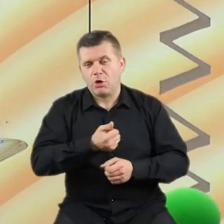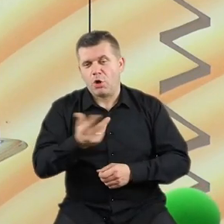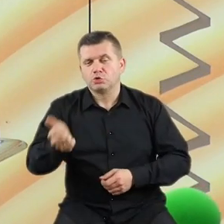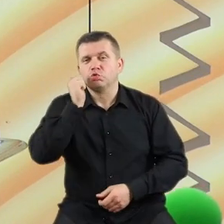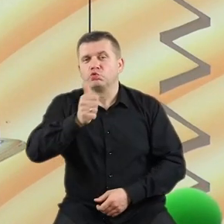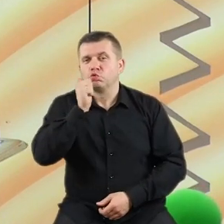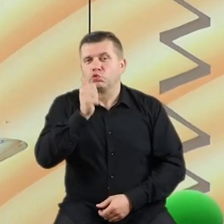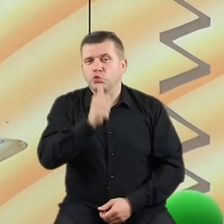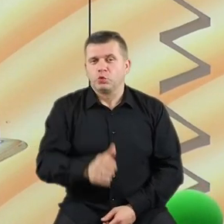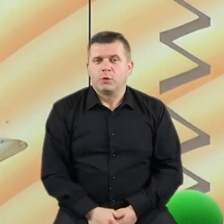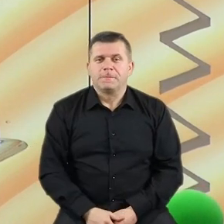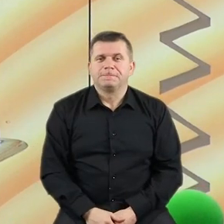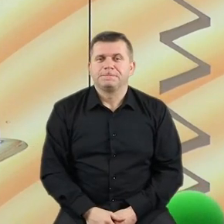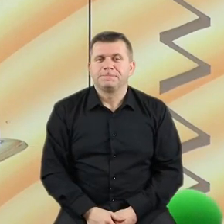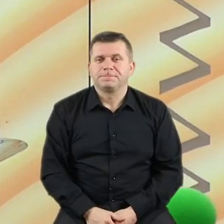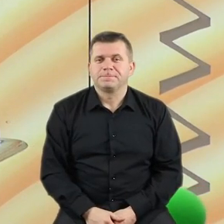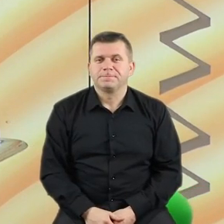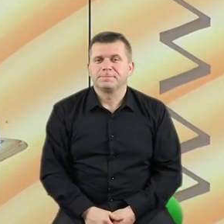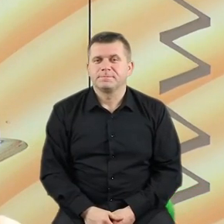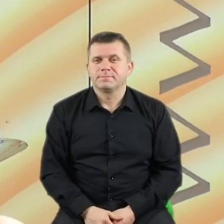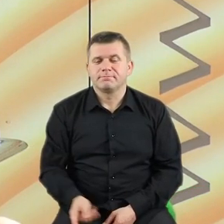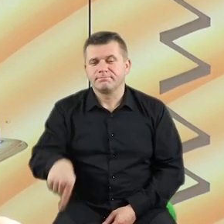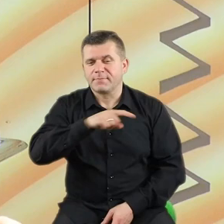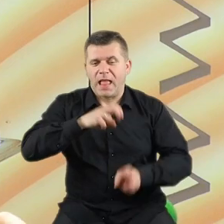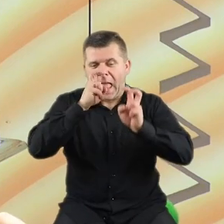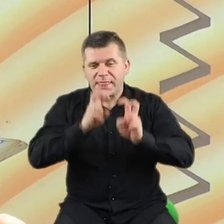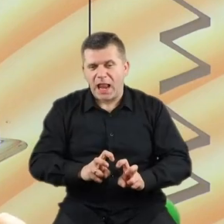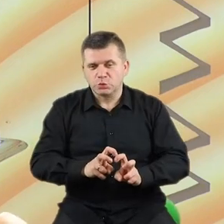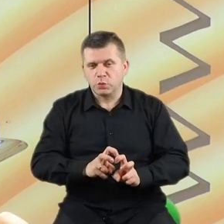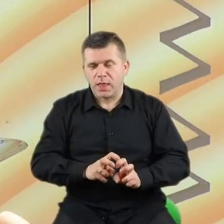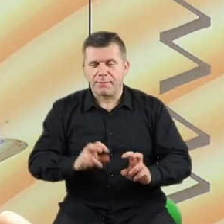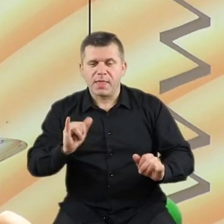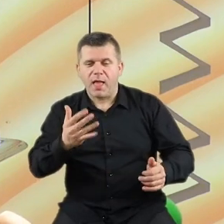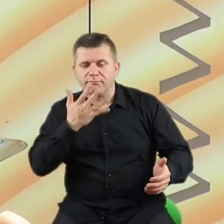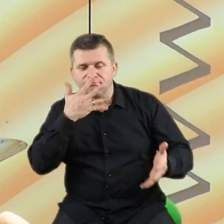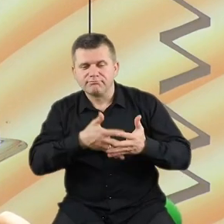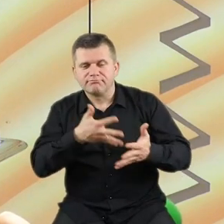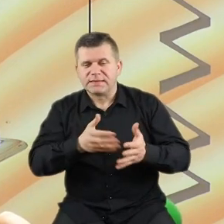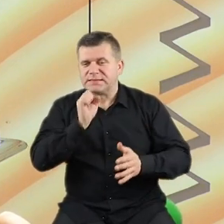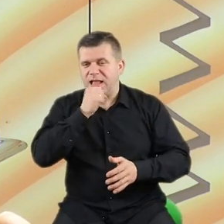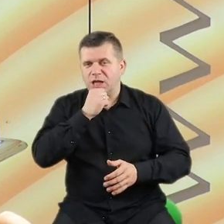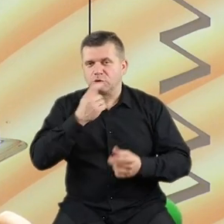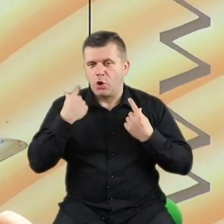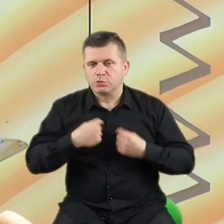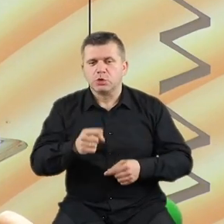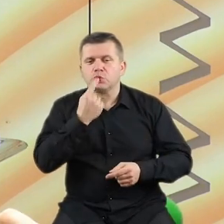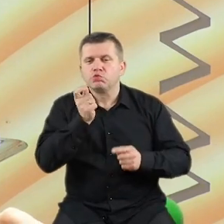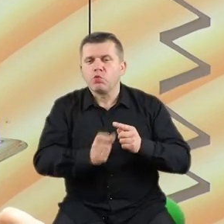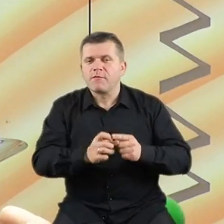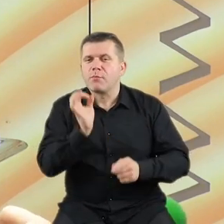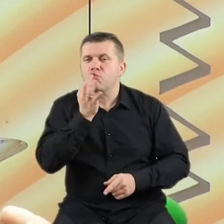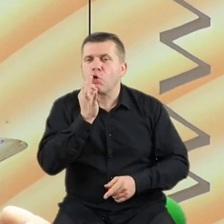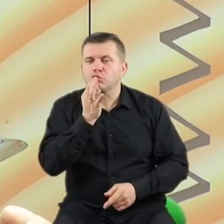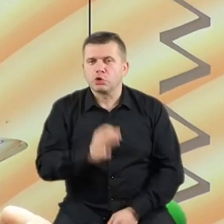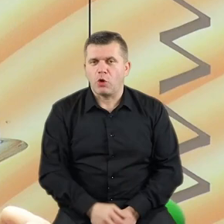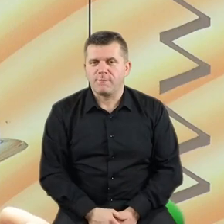jutro. Jutro jest nasz odcinek. Jest to odcinek, w którym analizujemy z punktu widzenia starszych osób słowa młodzieżowe, bo był teraz konkurs